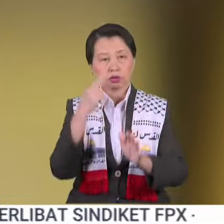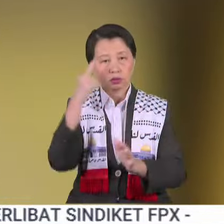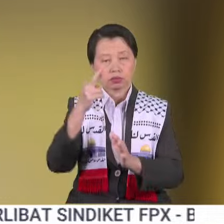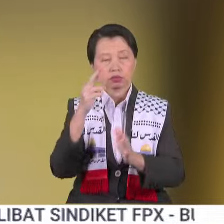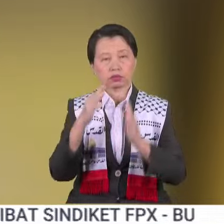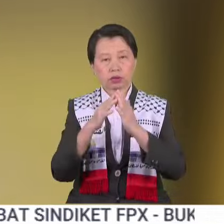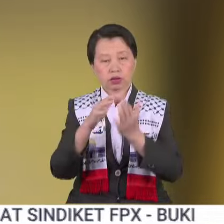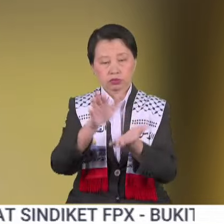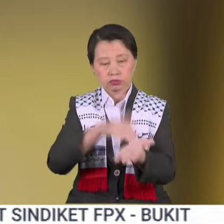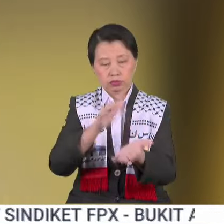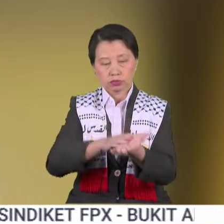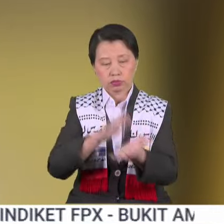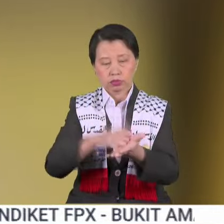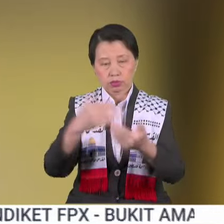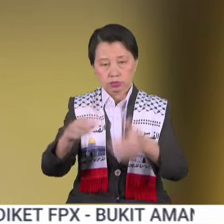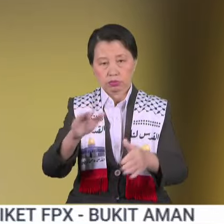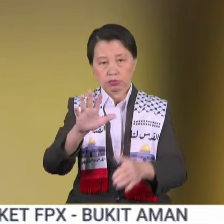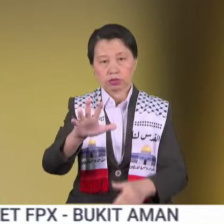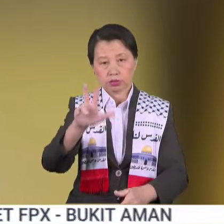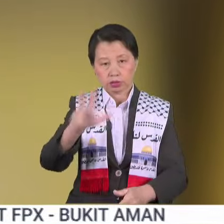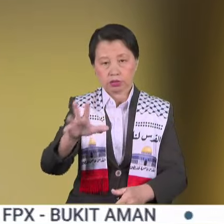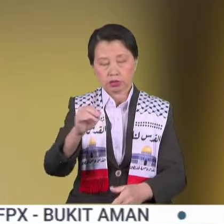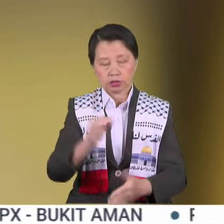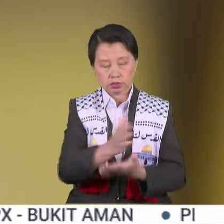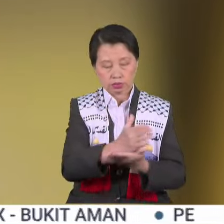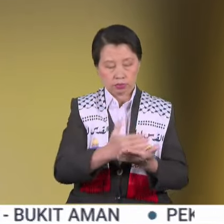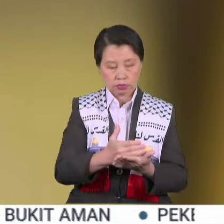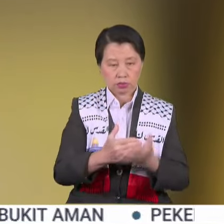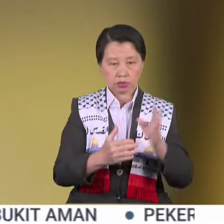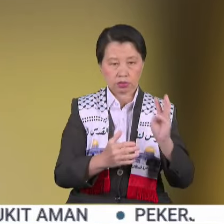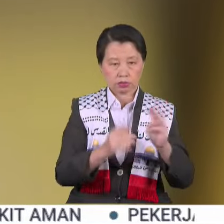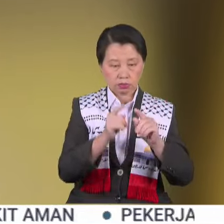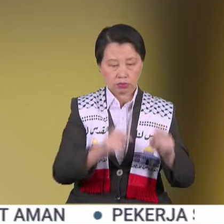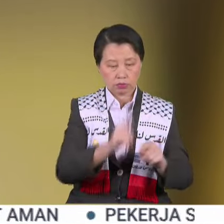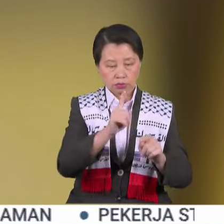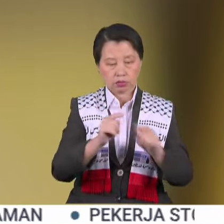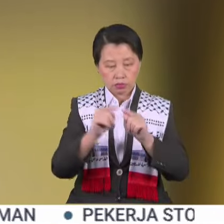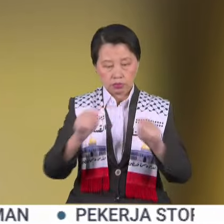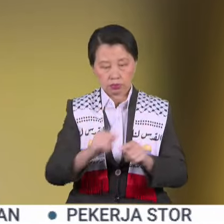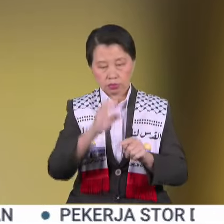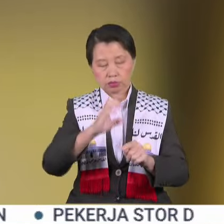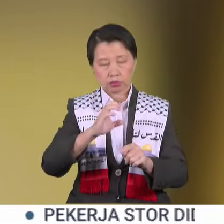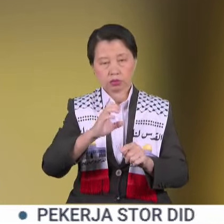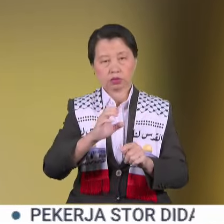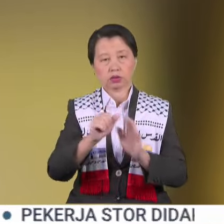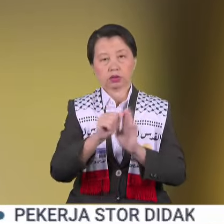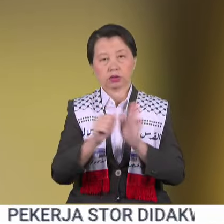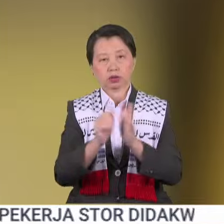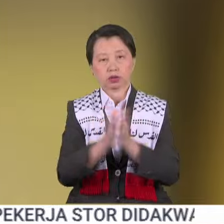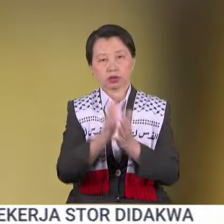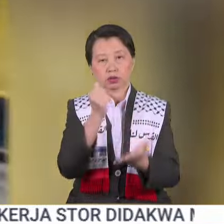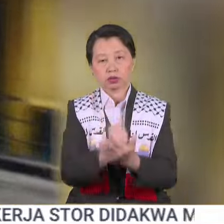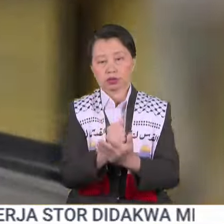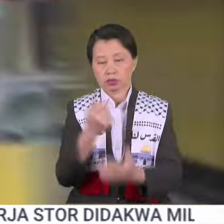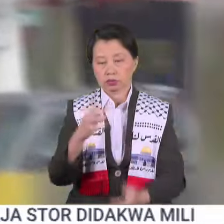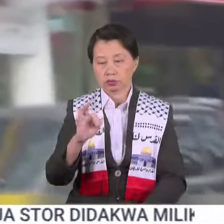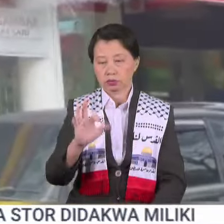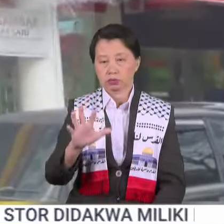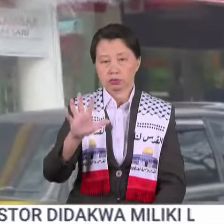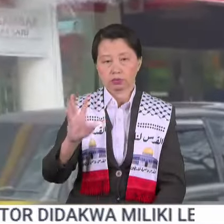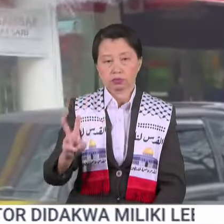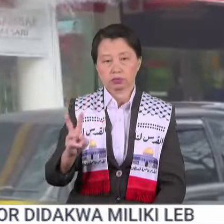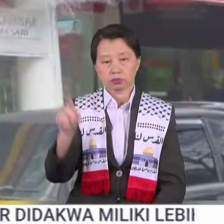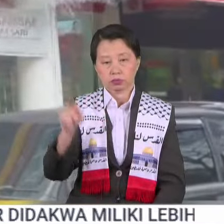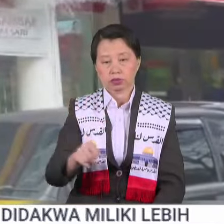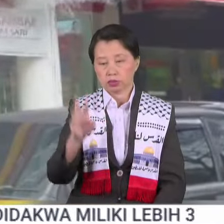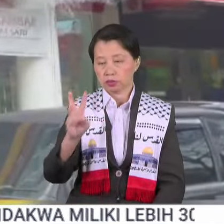Terbuka 1953 serta Seksyen 6-1-C Akta Immigration 1959 Palang